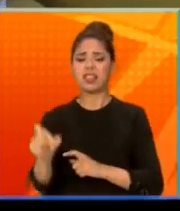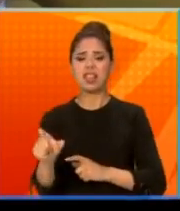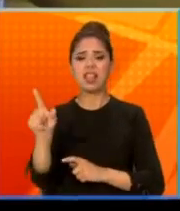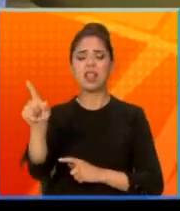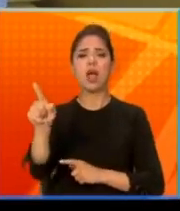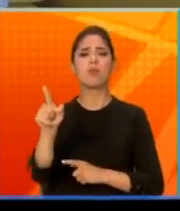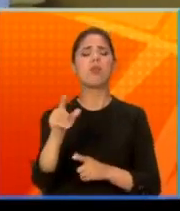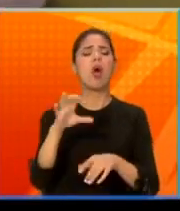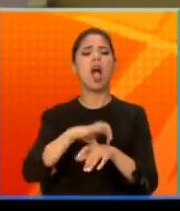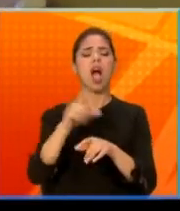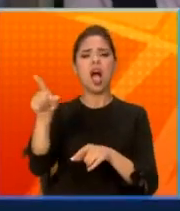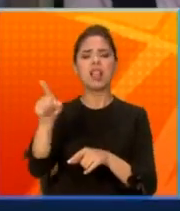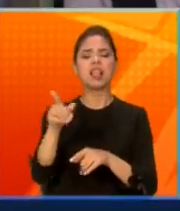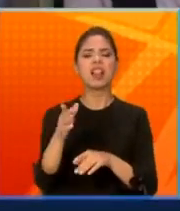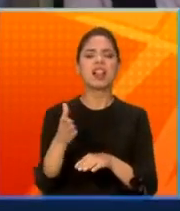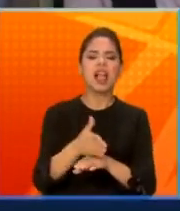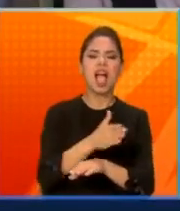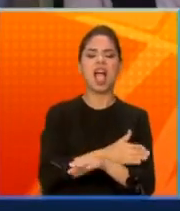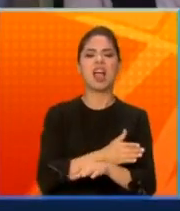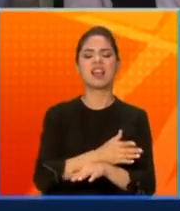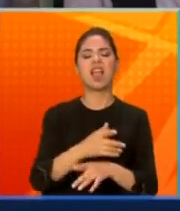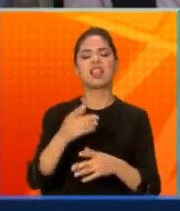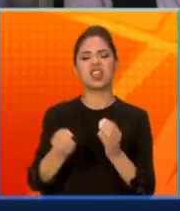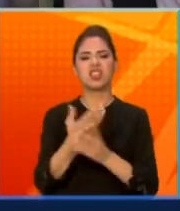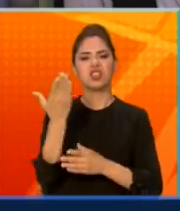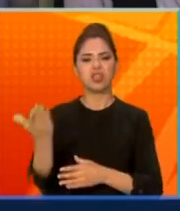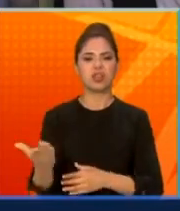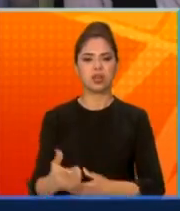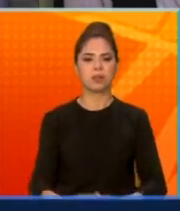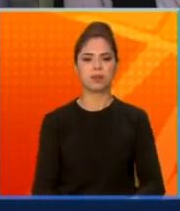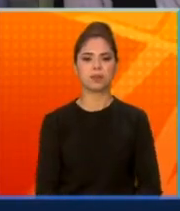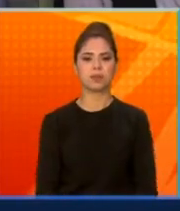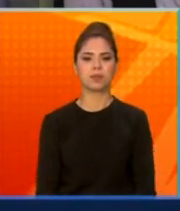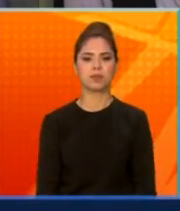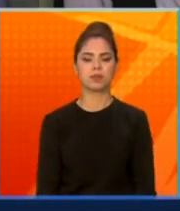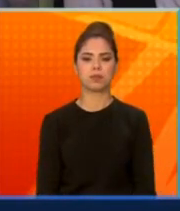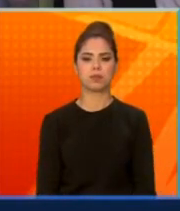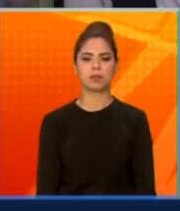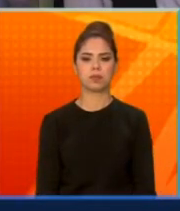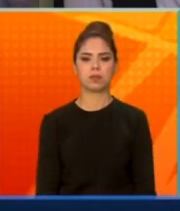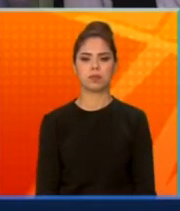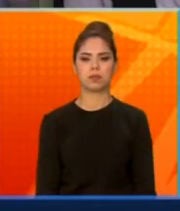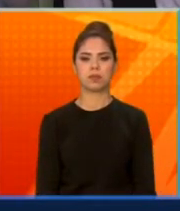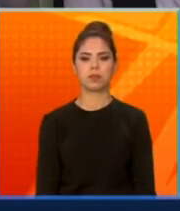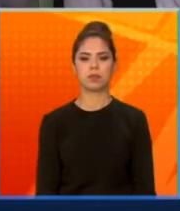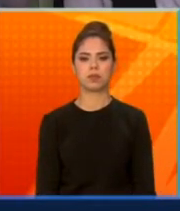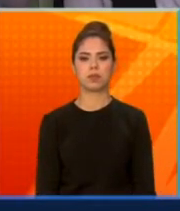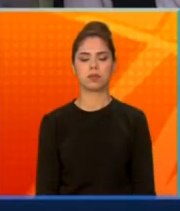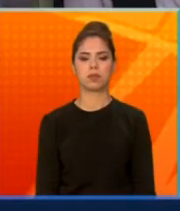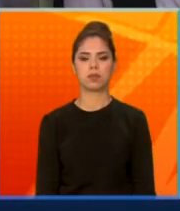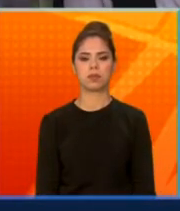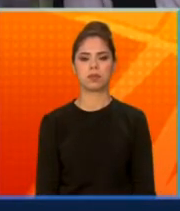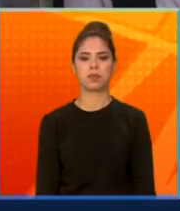Amansız hastalıkla çok daha erken tanıştı bu beni Nereden buldu demedim bu niye bizim başımıza geldi demedim